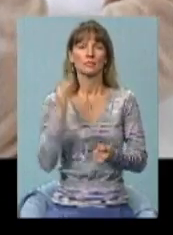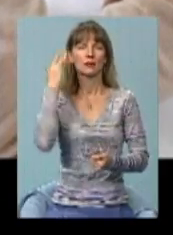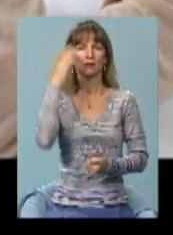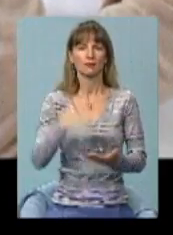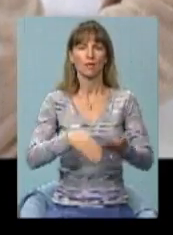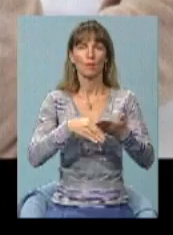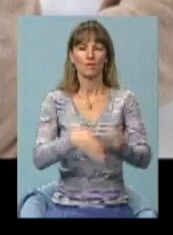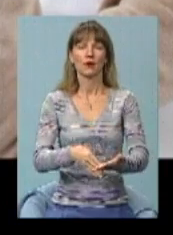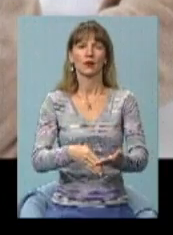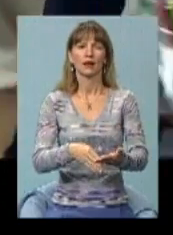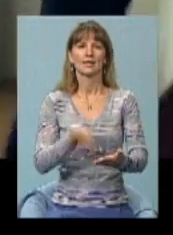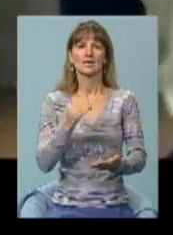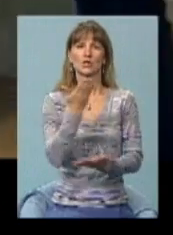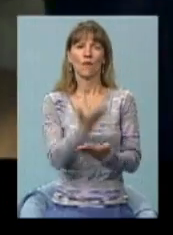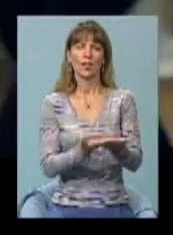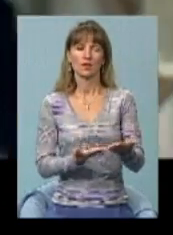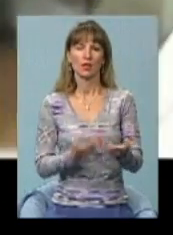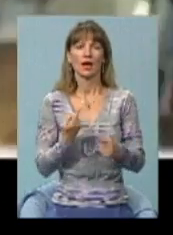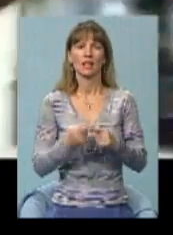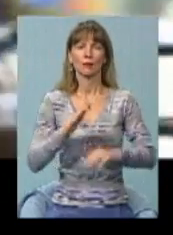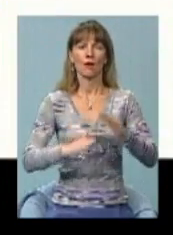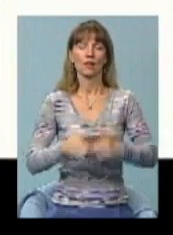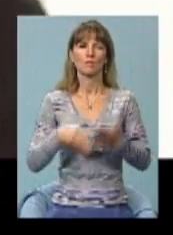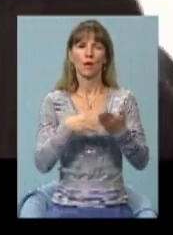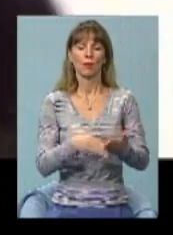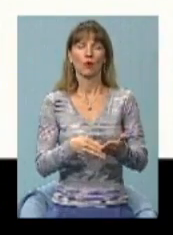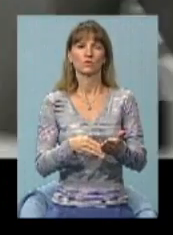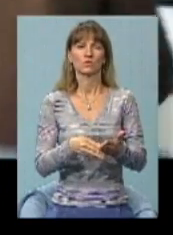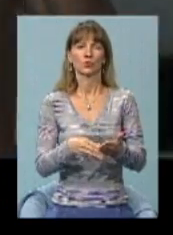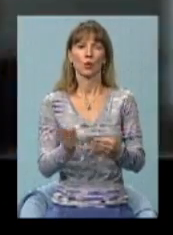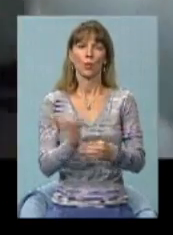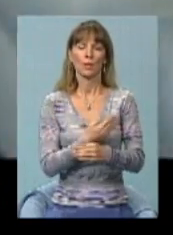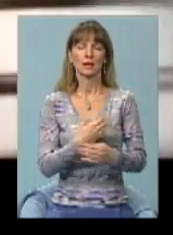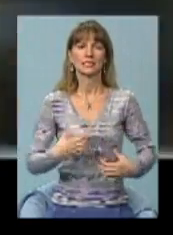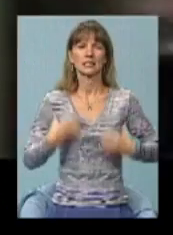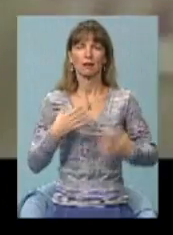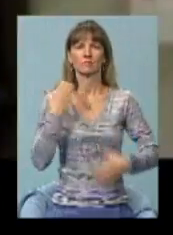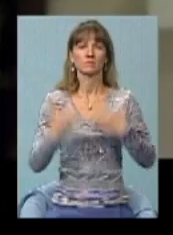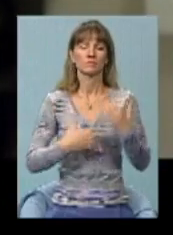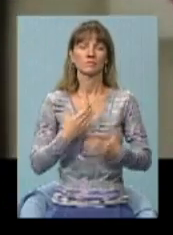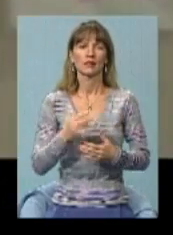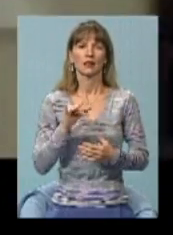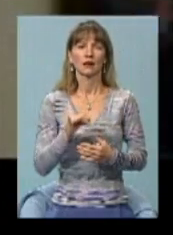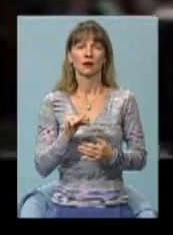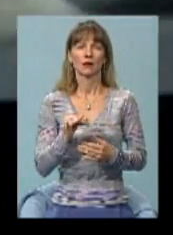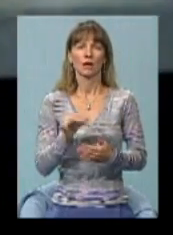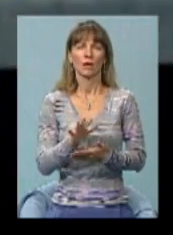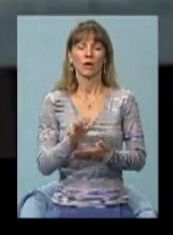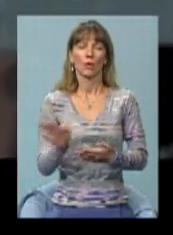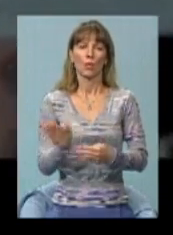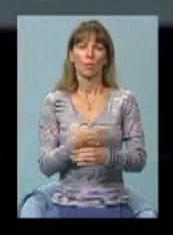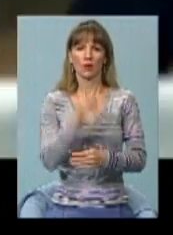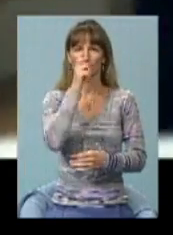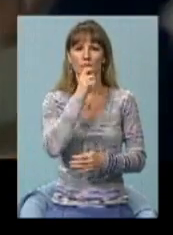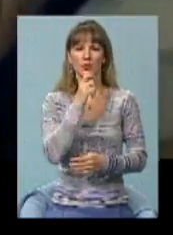психологічною допомогою, порадою. Ці фахівці допоможуть подолати страх, хвилювання, владнати непорозуміння, врегулювати